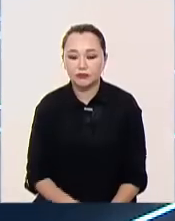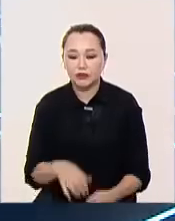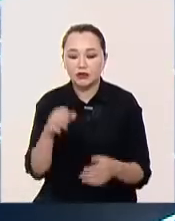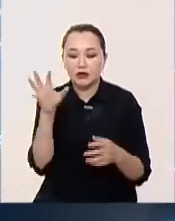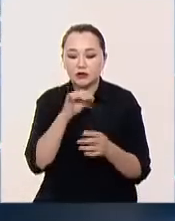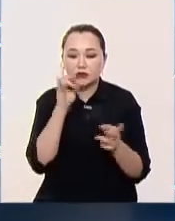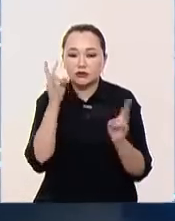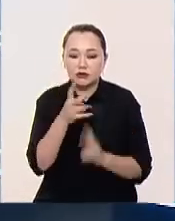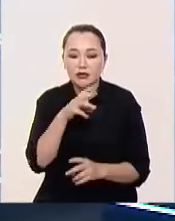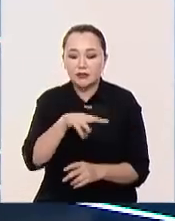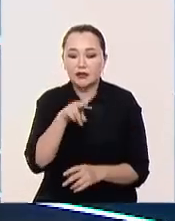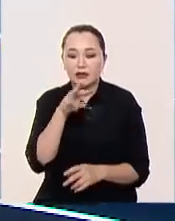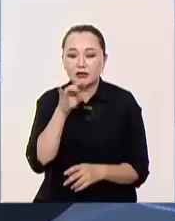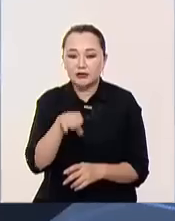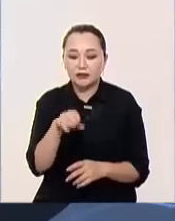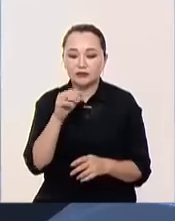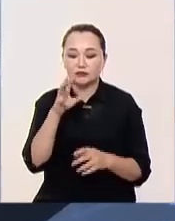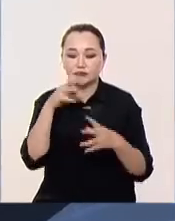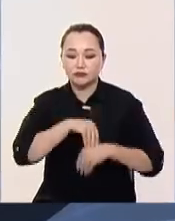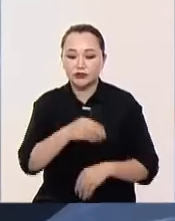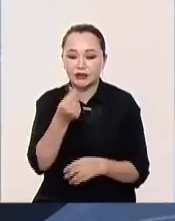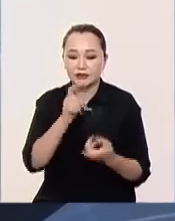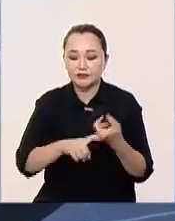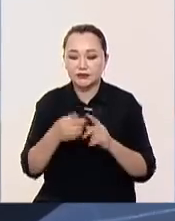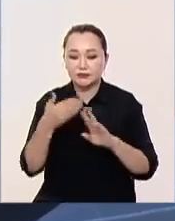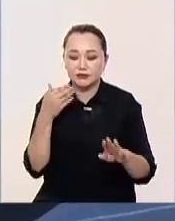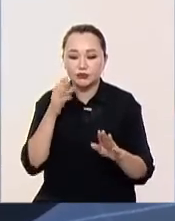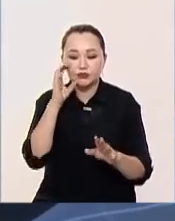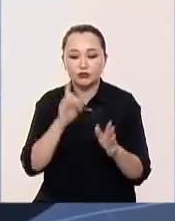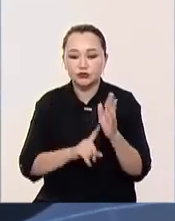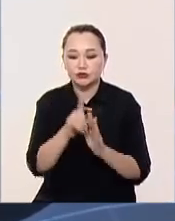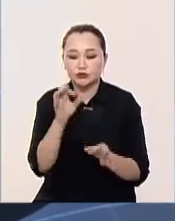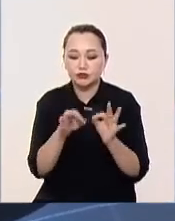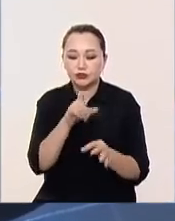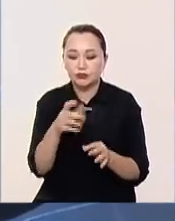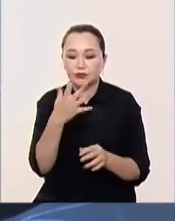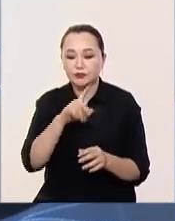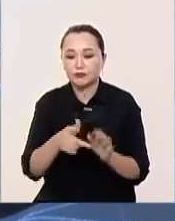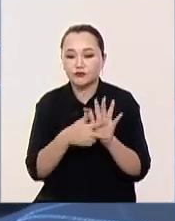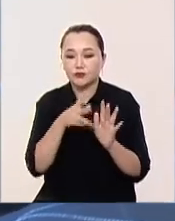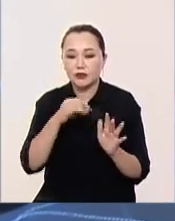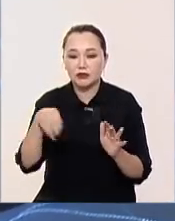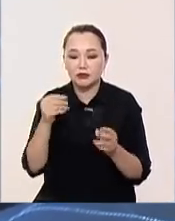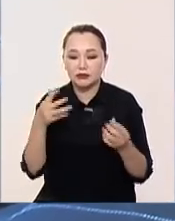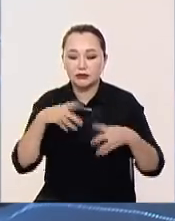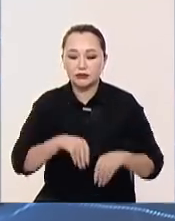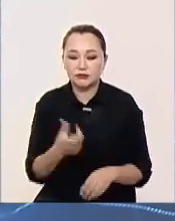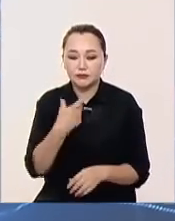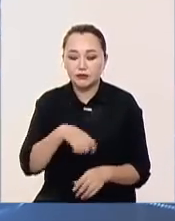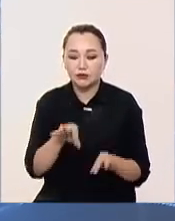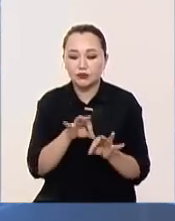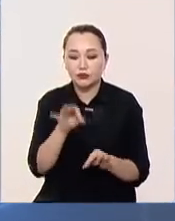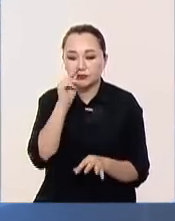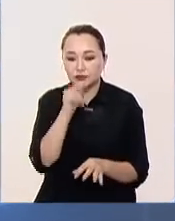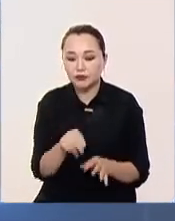Атышулы Астана ЛРТ ақшасын жымқырған фигуранттарға қатысты алдын ала тыңдау басталды. Сотталушыларға 5,8 миллиард теңгенің қалтасына бас деген айып тағылып